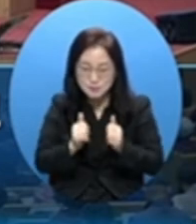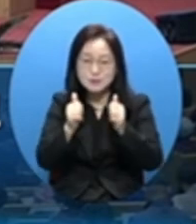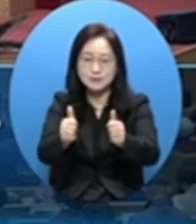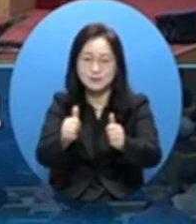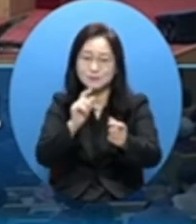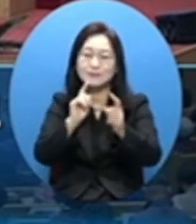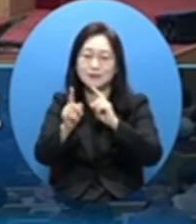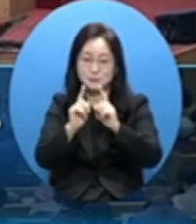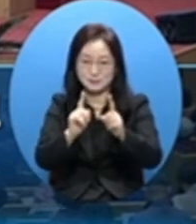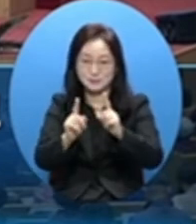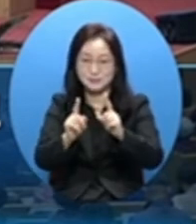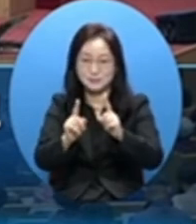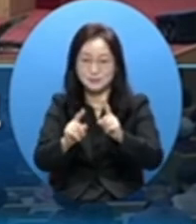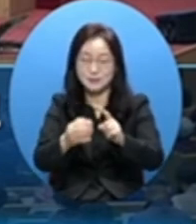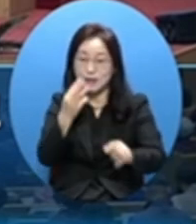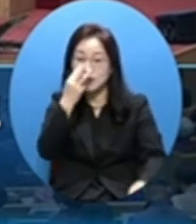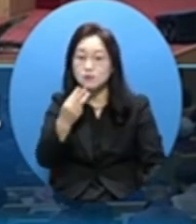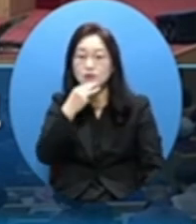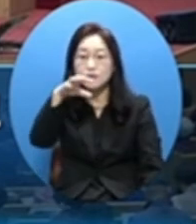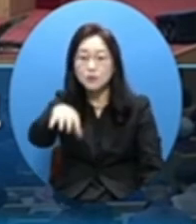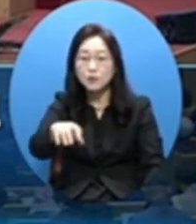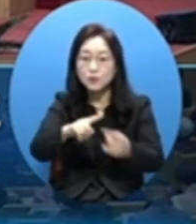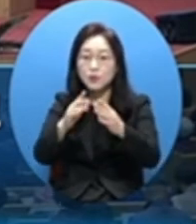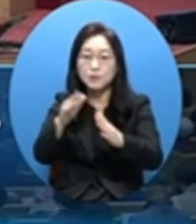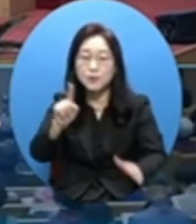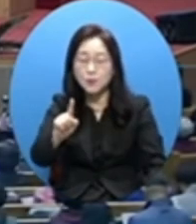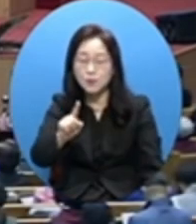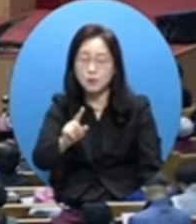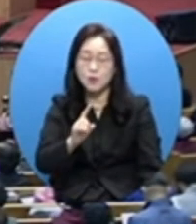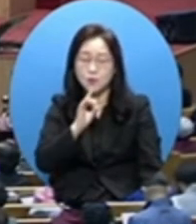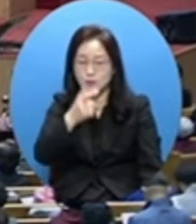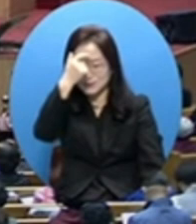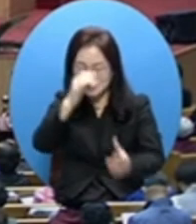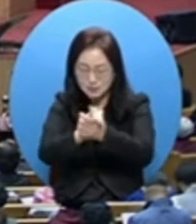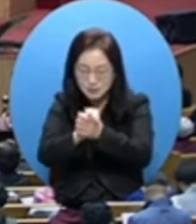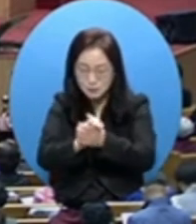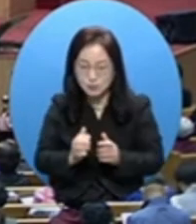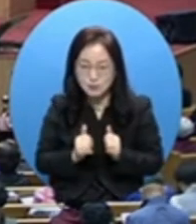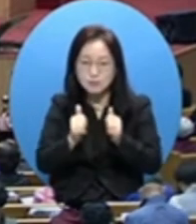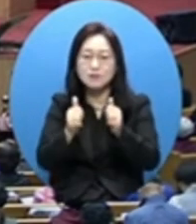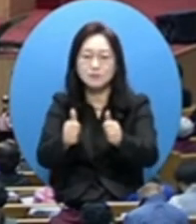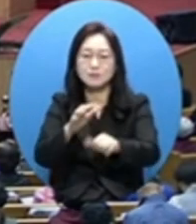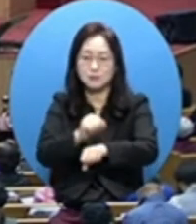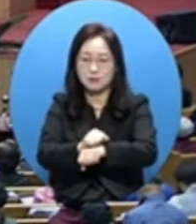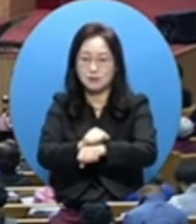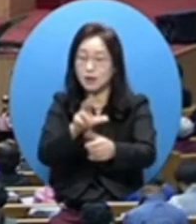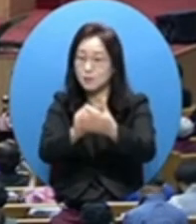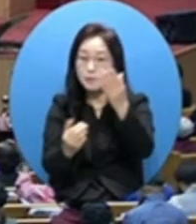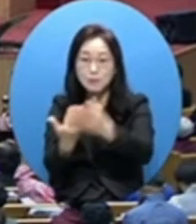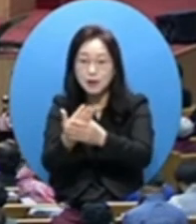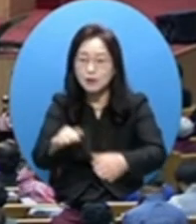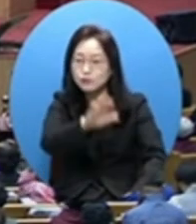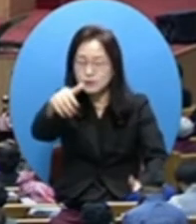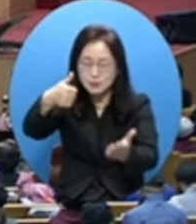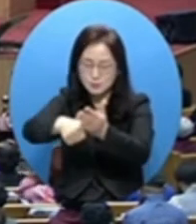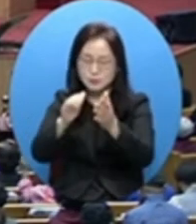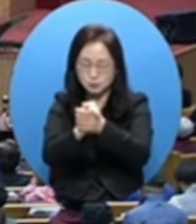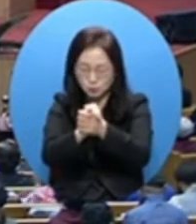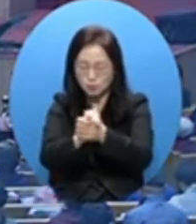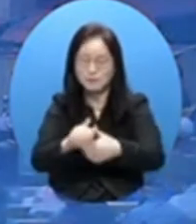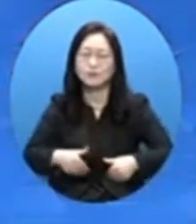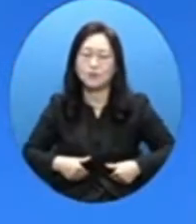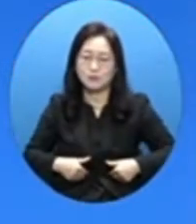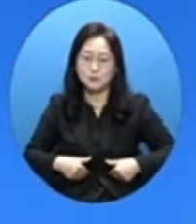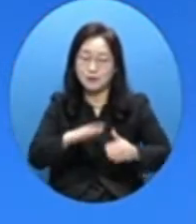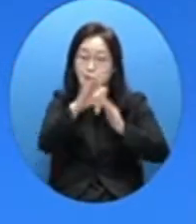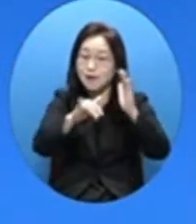성경은 말씀합니다. 예루살렘 교회는 오로지 기도하길래 힘썼습니다. 문제가 생길 때 우리는 엎드려 기도해야 되는 것입니다.